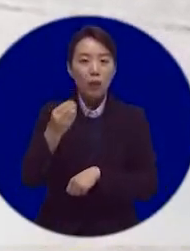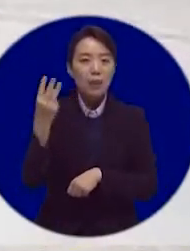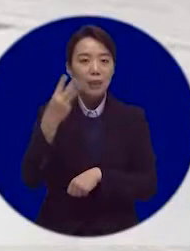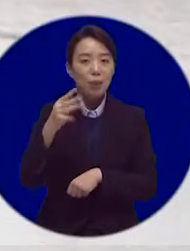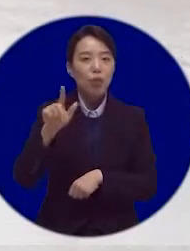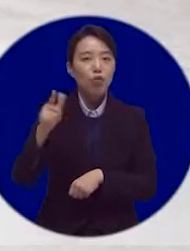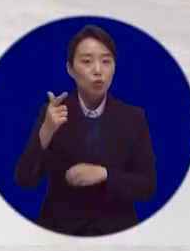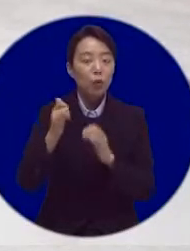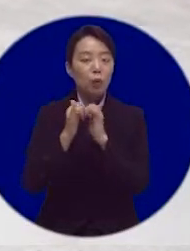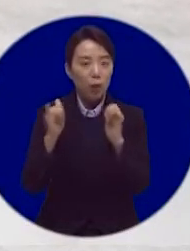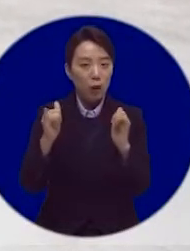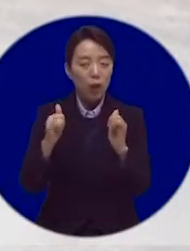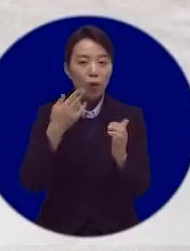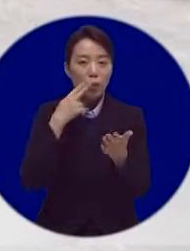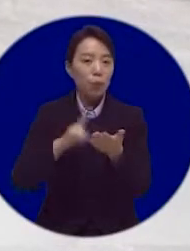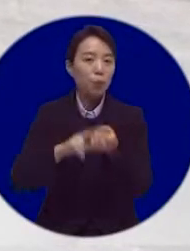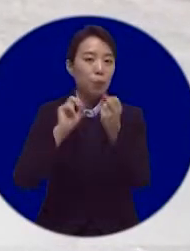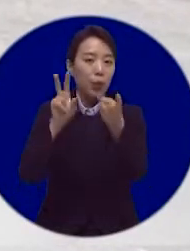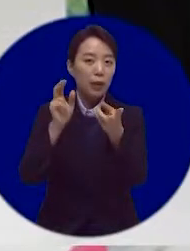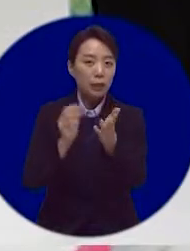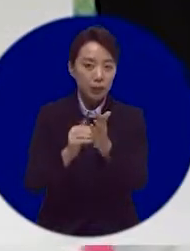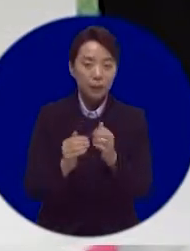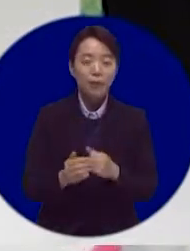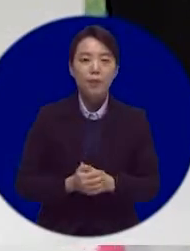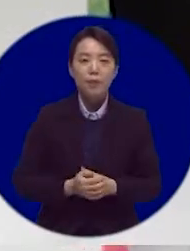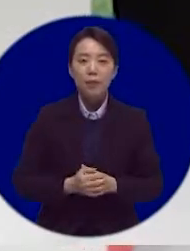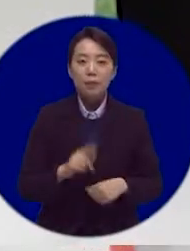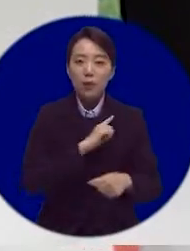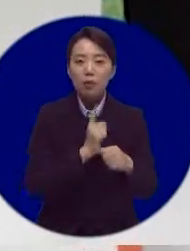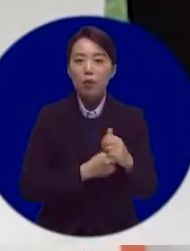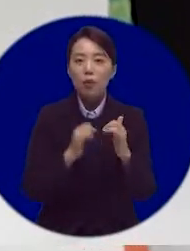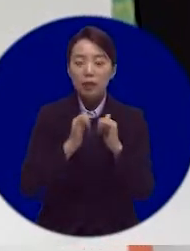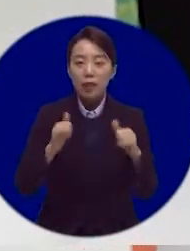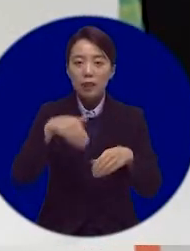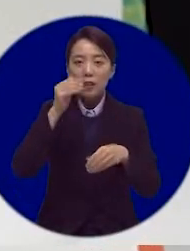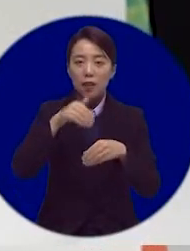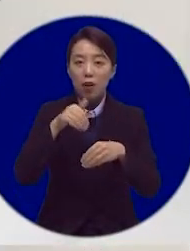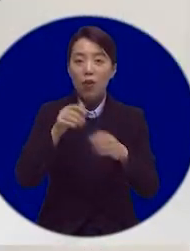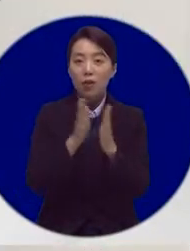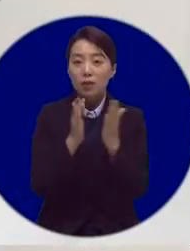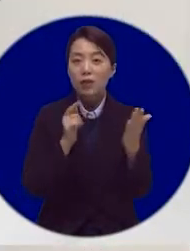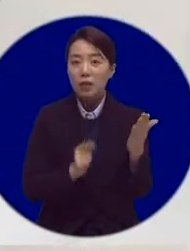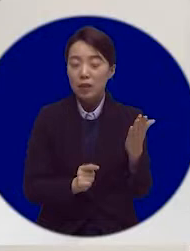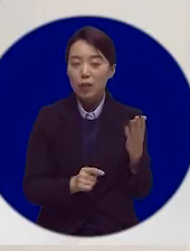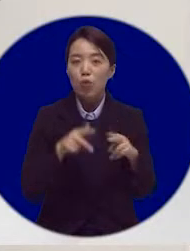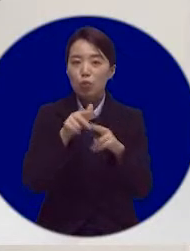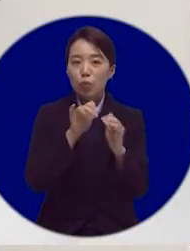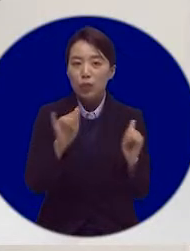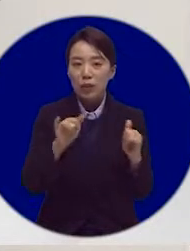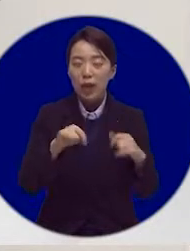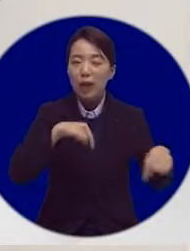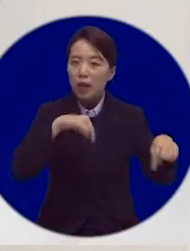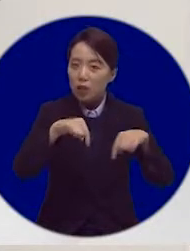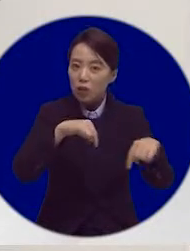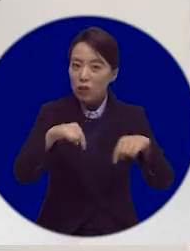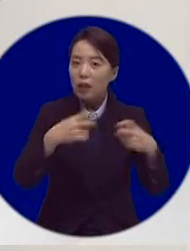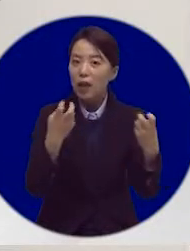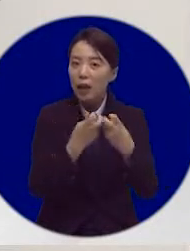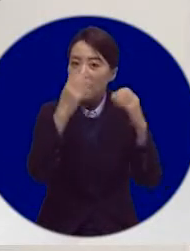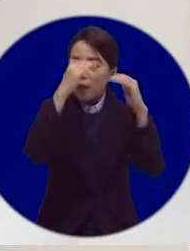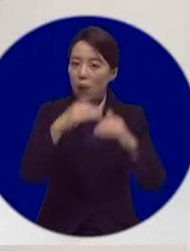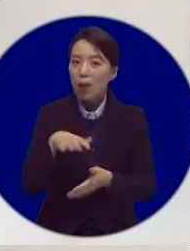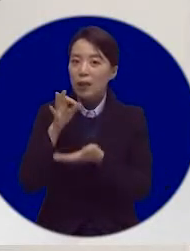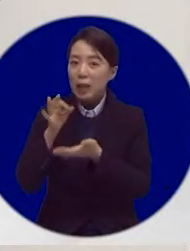명에게도 선거 공보를 발송했는데요. 유권자는 선거 공보를 통해 후보자의 정견 공약과